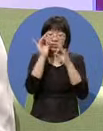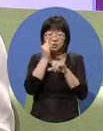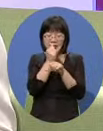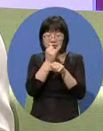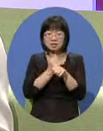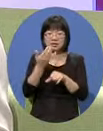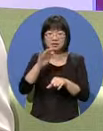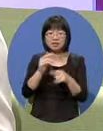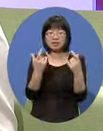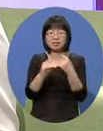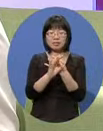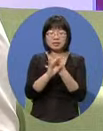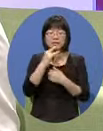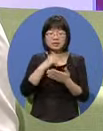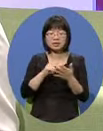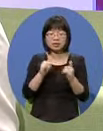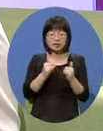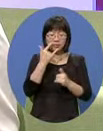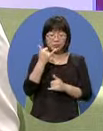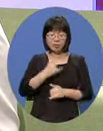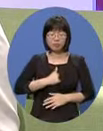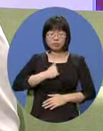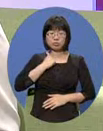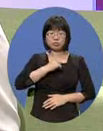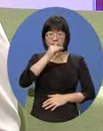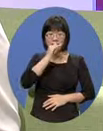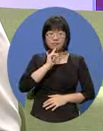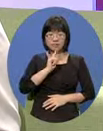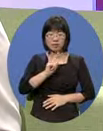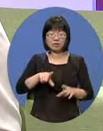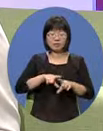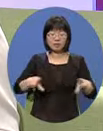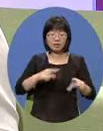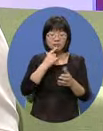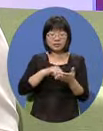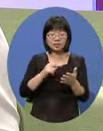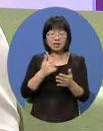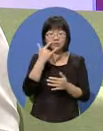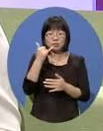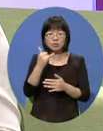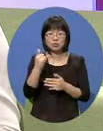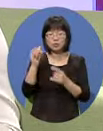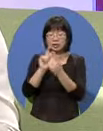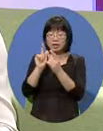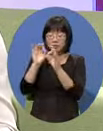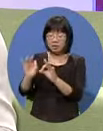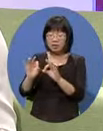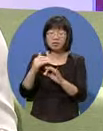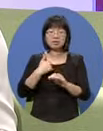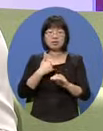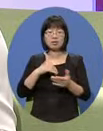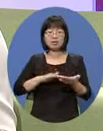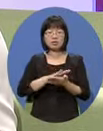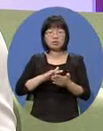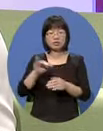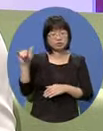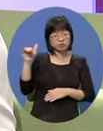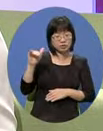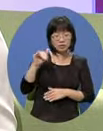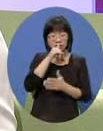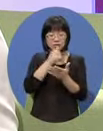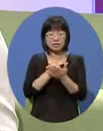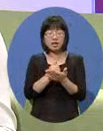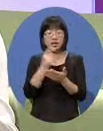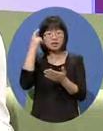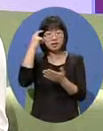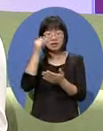있는데 그렇게 하다 보면은 피해자 부모의 분노를 사게 돼요. 그렇죠. 예, 보통 이제 피해자 부모 같은 경우에도 예, 저 그냥 놀이 수준의 그런 범죄라고 했을